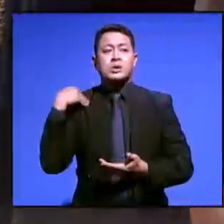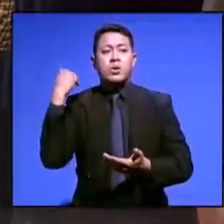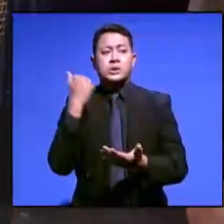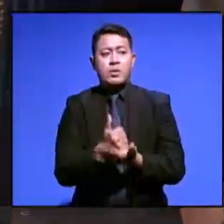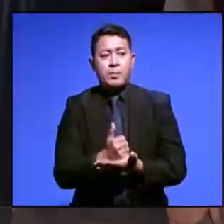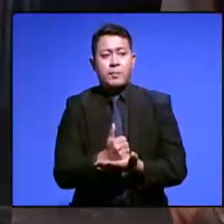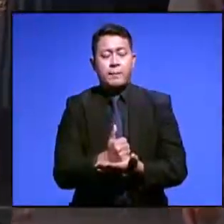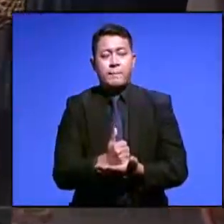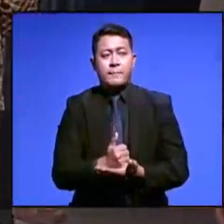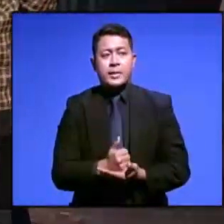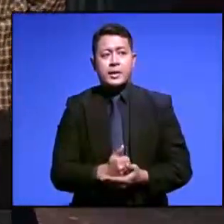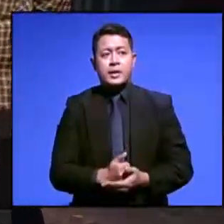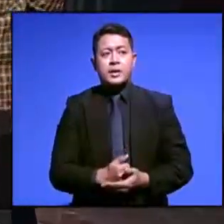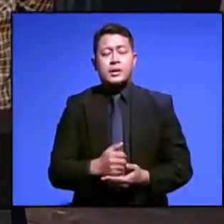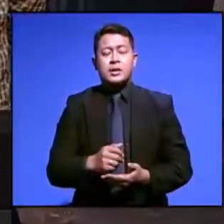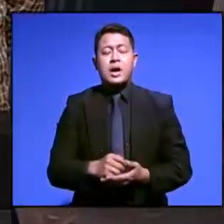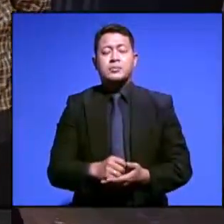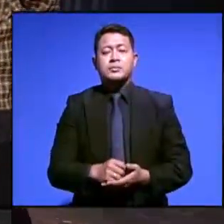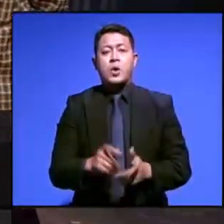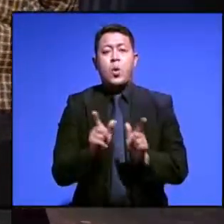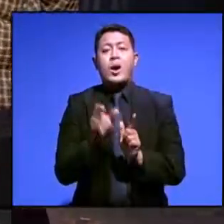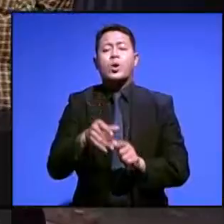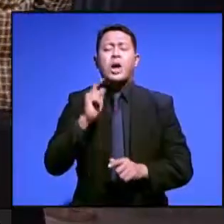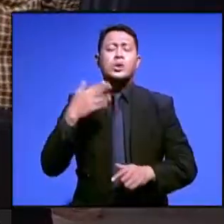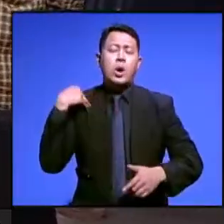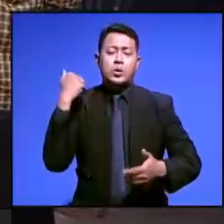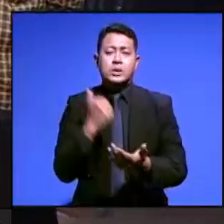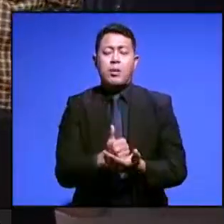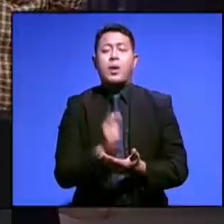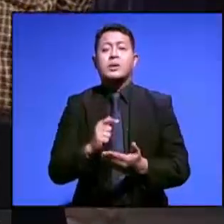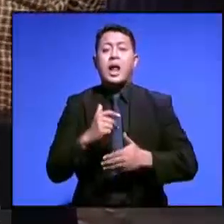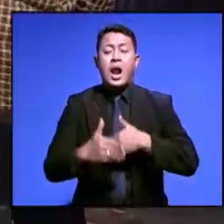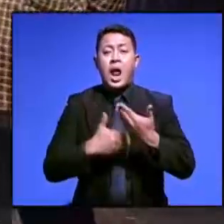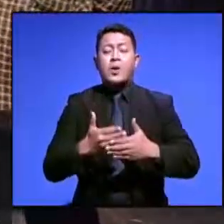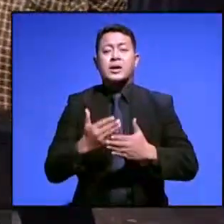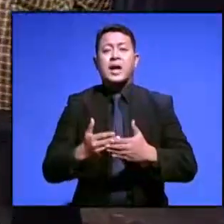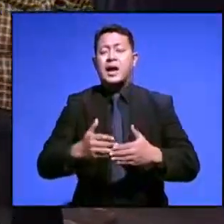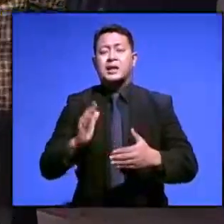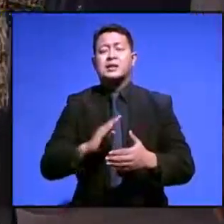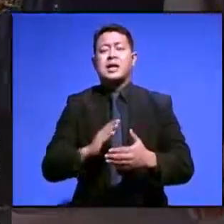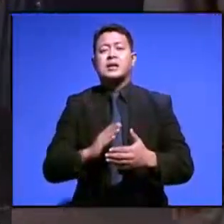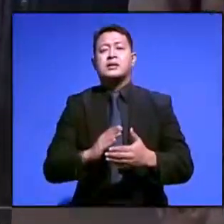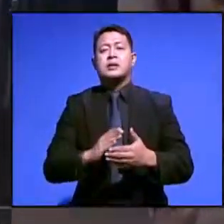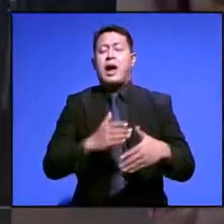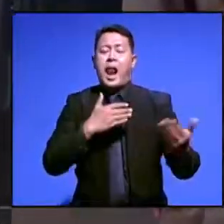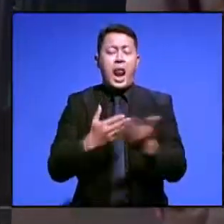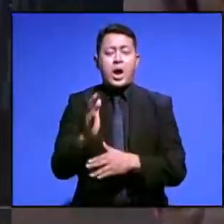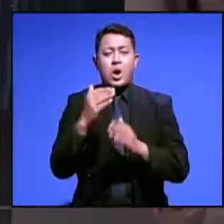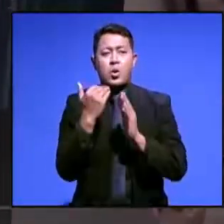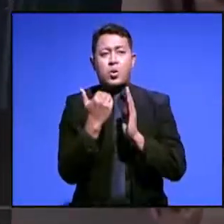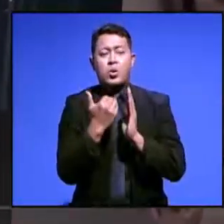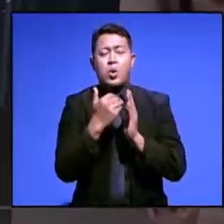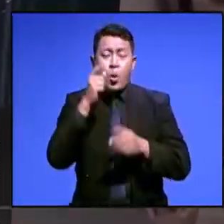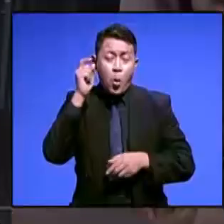jawab. Ya, bertanggung jawab. Ya. Karena melakukan tindakan yang ilegal. Ya.